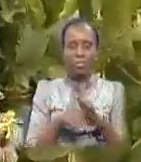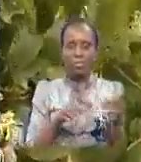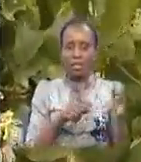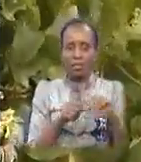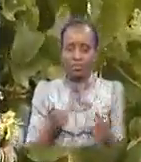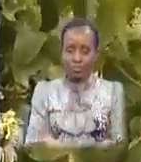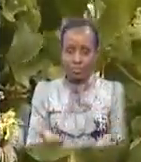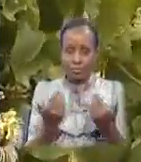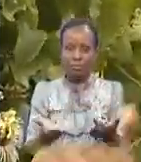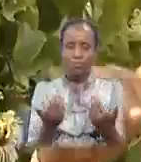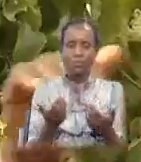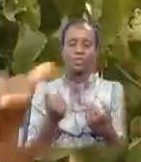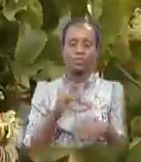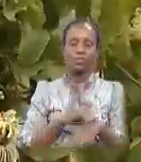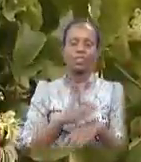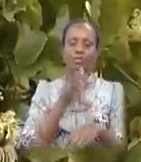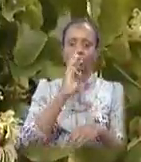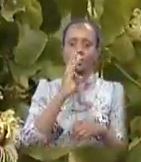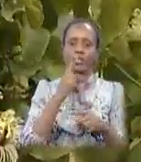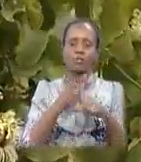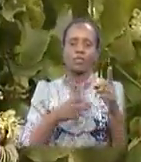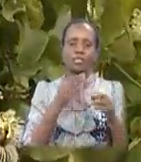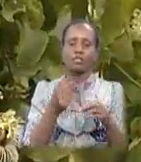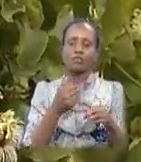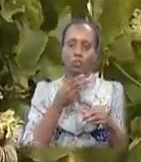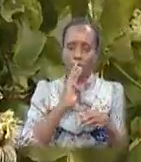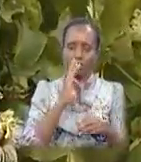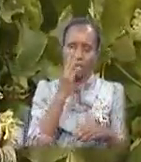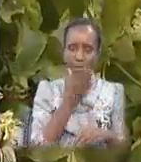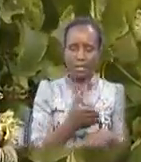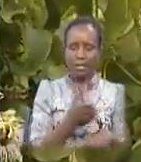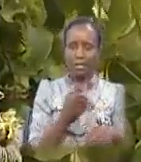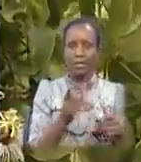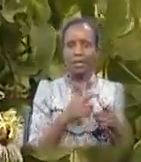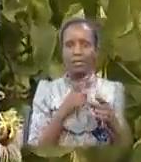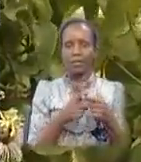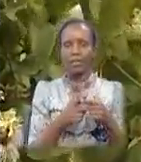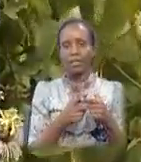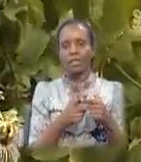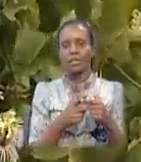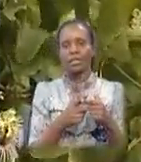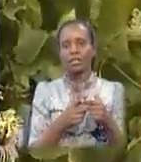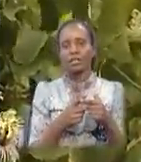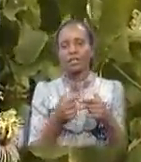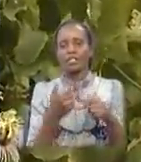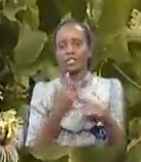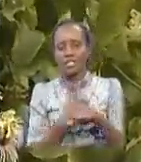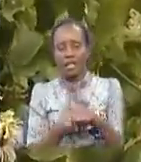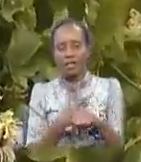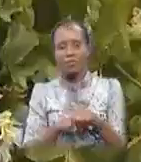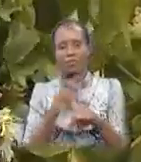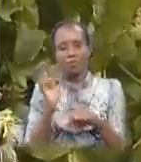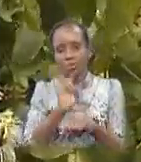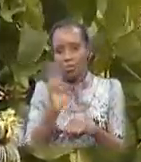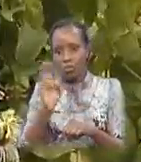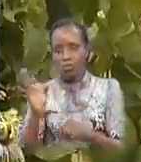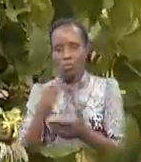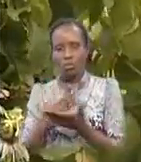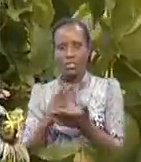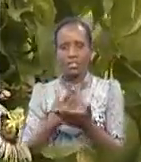changalawi, lakini kama maji imezuiwa na maji iko, hiyo time ya kutafuta maji tunaweza